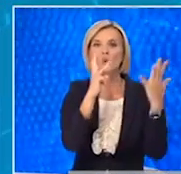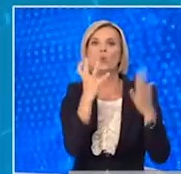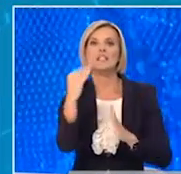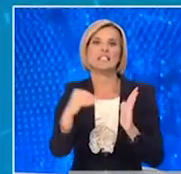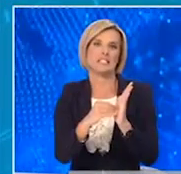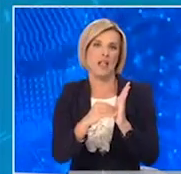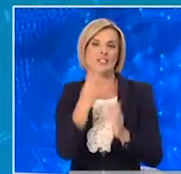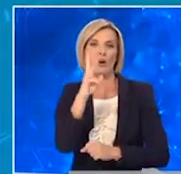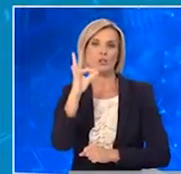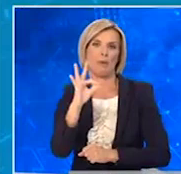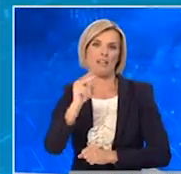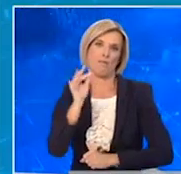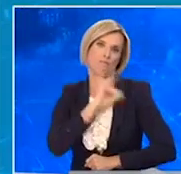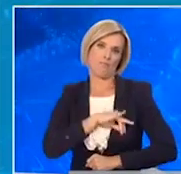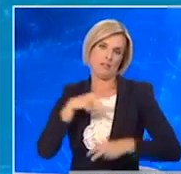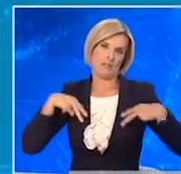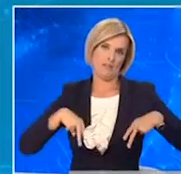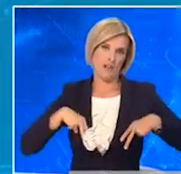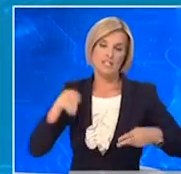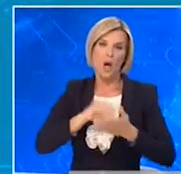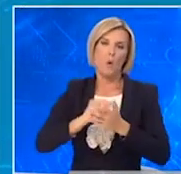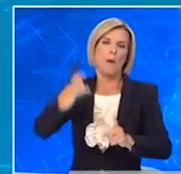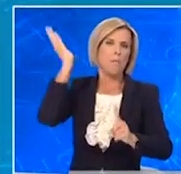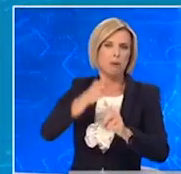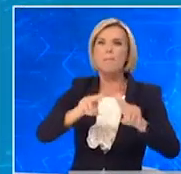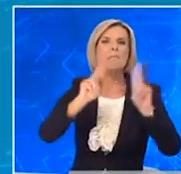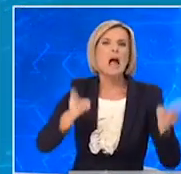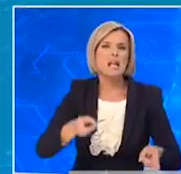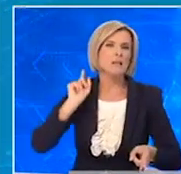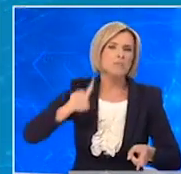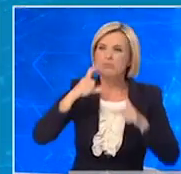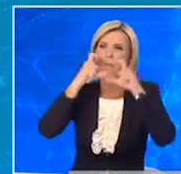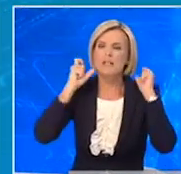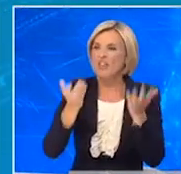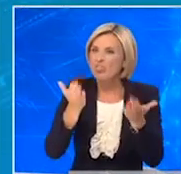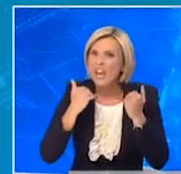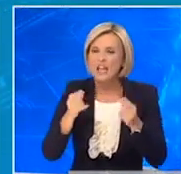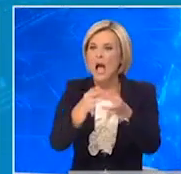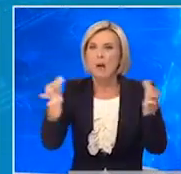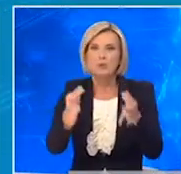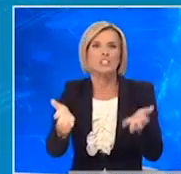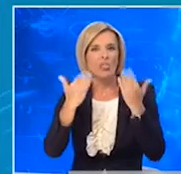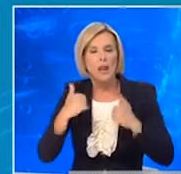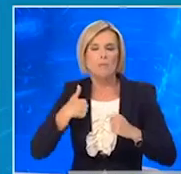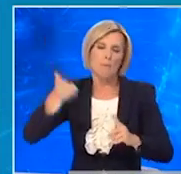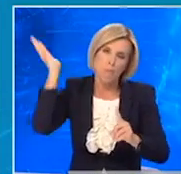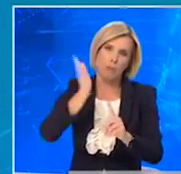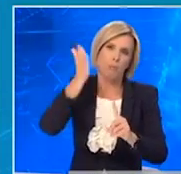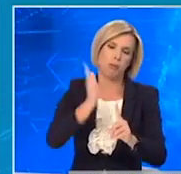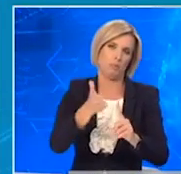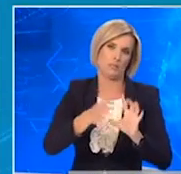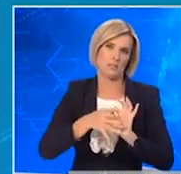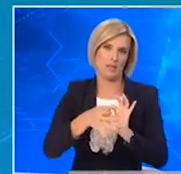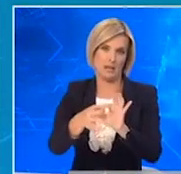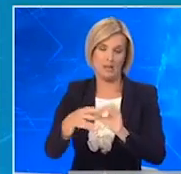284.350 ευρώ, καθώς και διοικητικές κυρώσεις αναστολής λειτουργίας 270 ημερών συνολικά. Το μεγάλο στοίχημα του